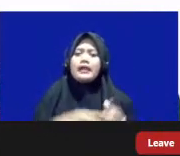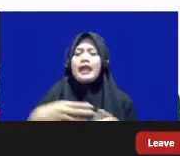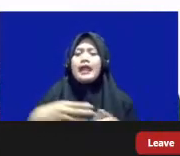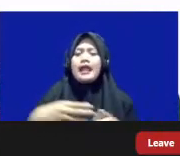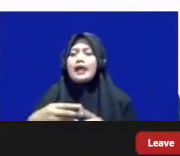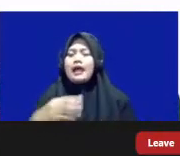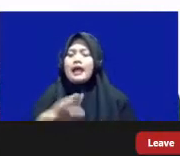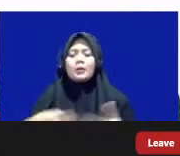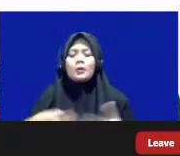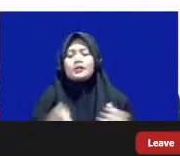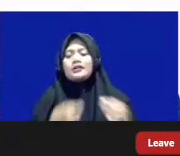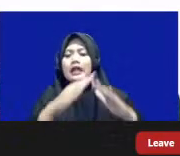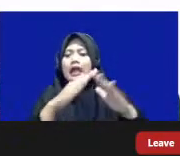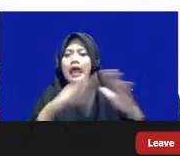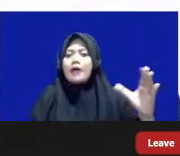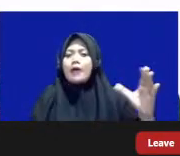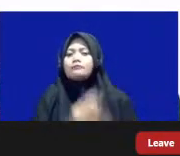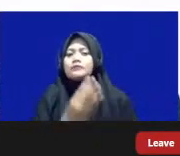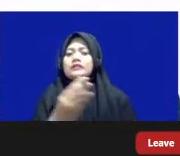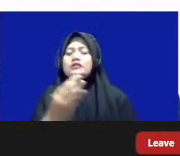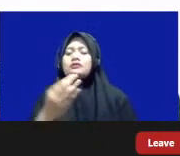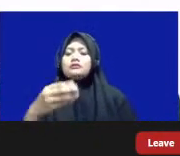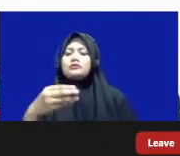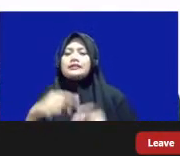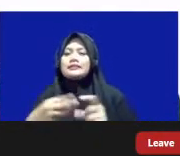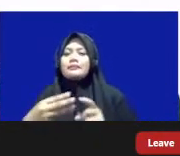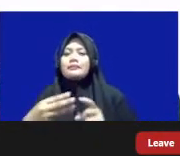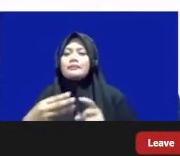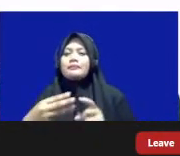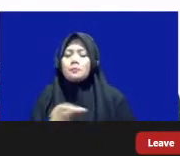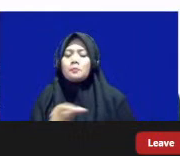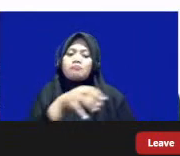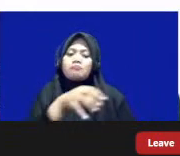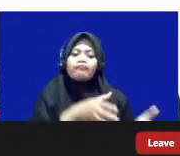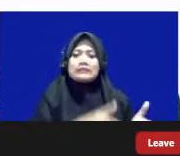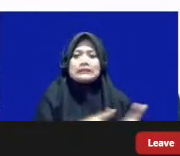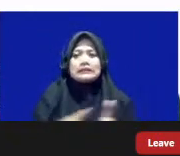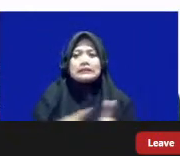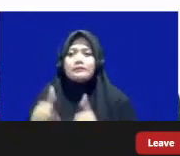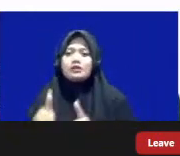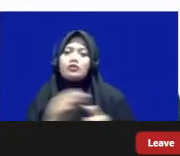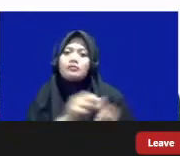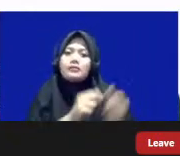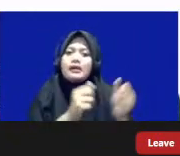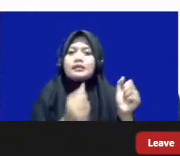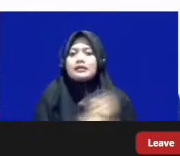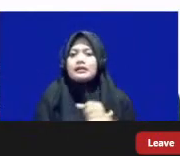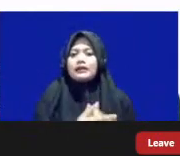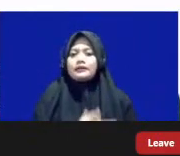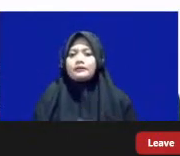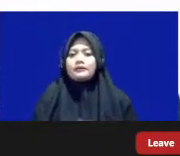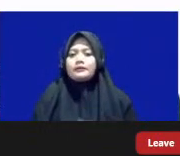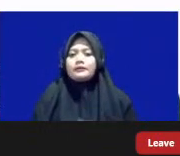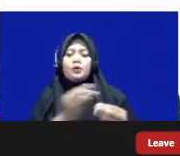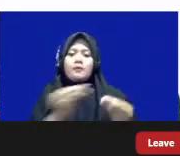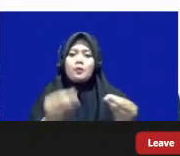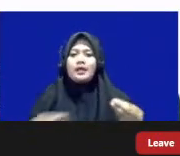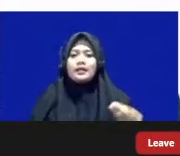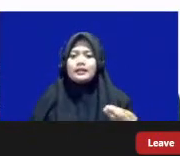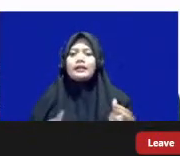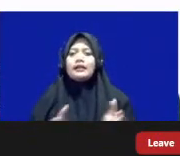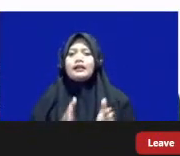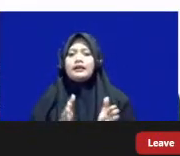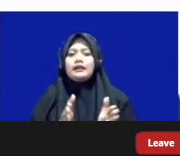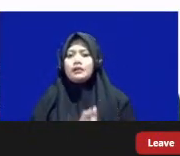maka masing-masing bisa menggantikan atas nama Kasas PP. di sana untuk mewakili dan untuk saling didukung dari